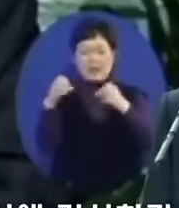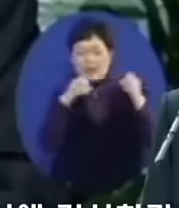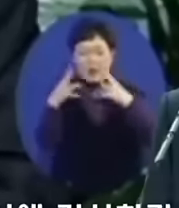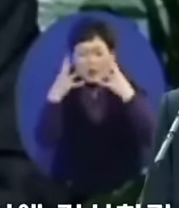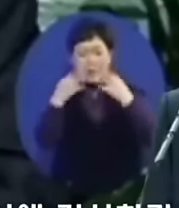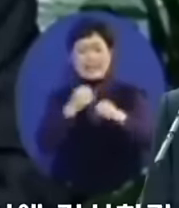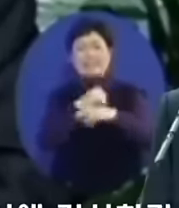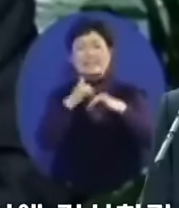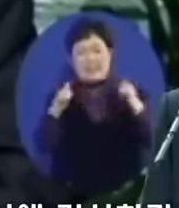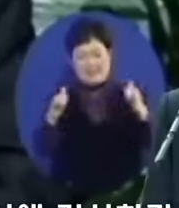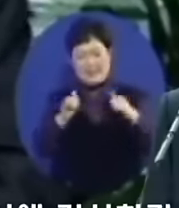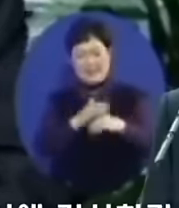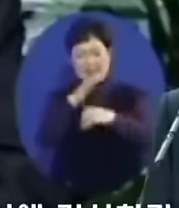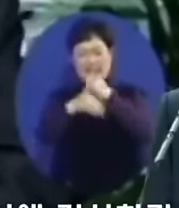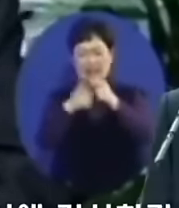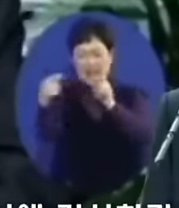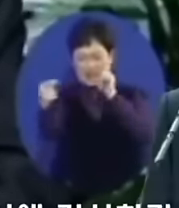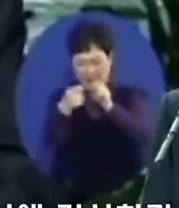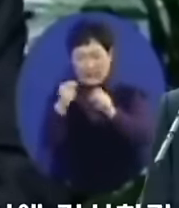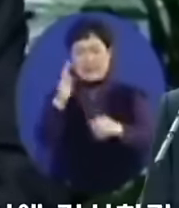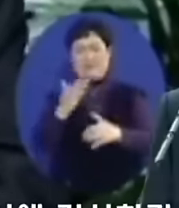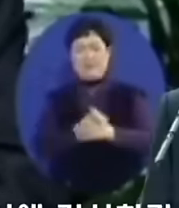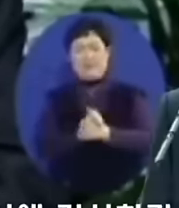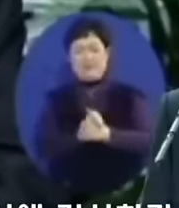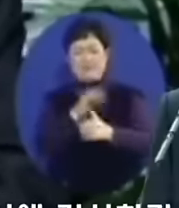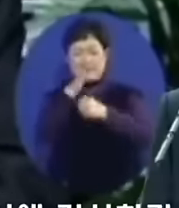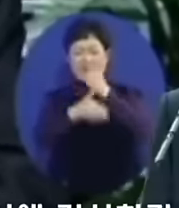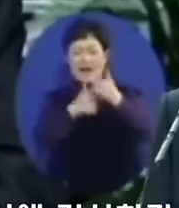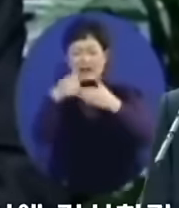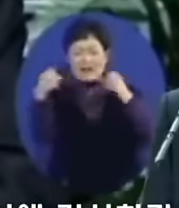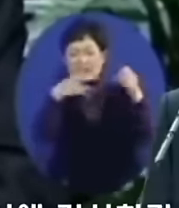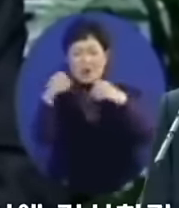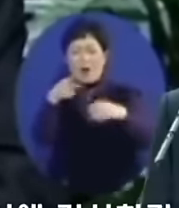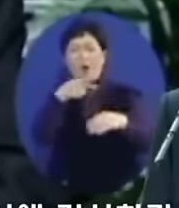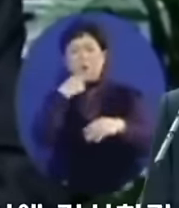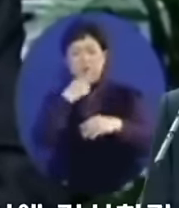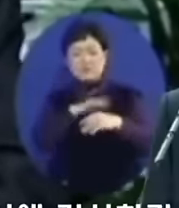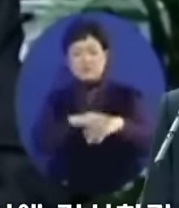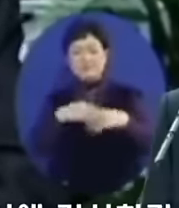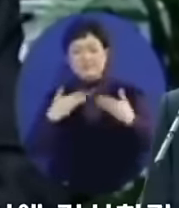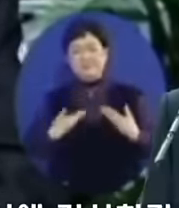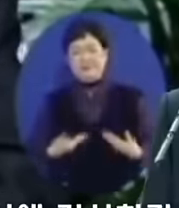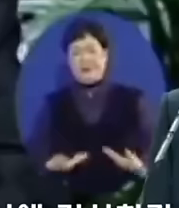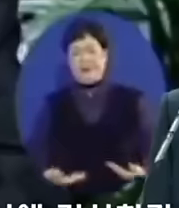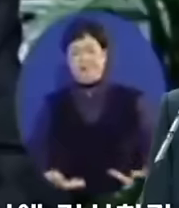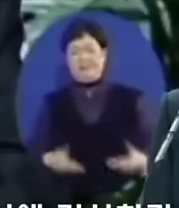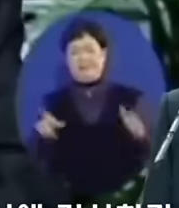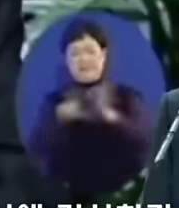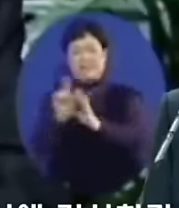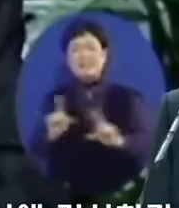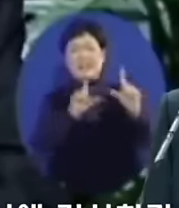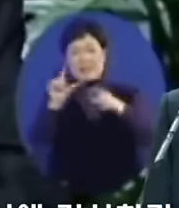많이 하는 사람이 하나님께 가까워지는 것입니다. 하나님과 대화를 하지 않고 점잖은 신앙생활을 하는 사람은 하나님과 굉장히